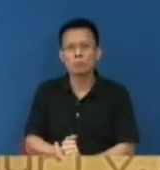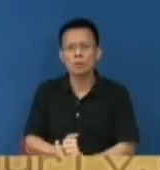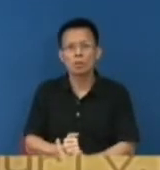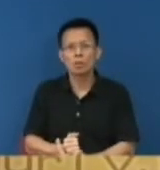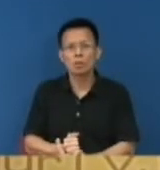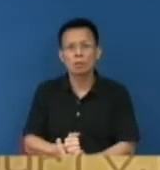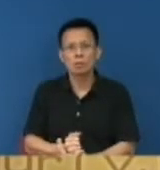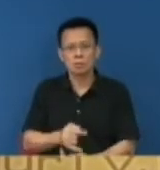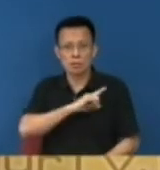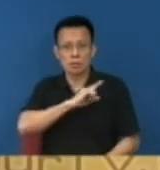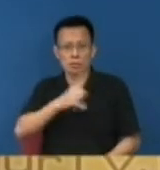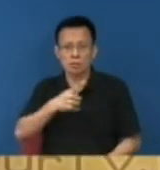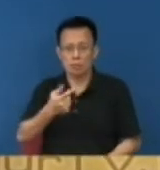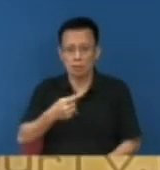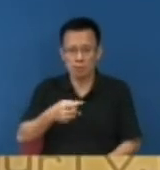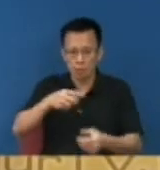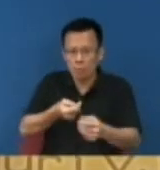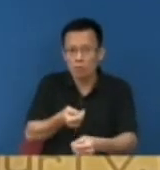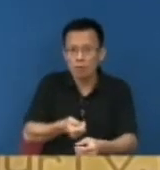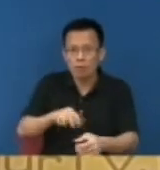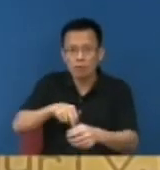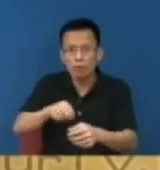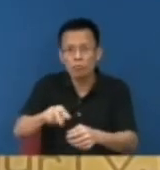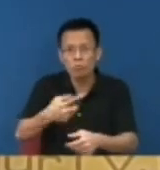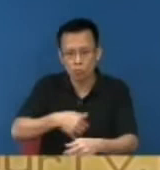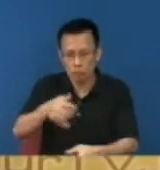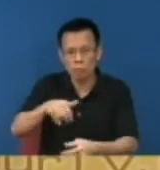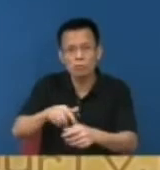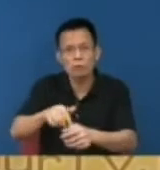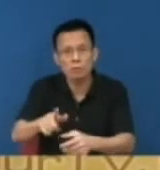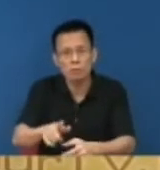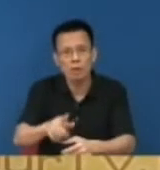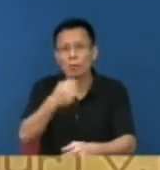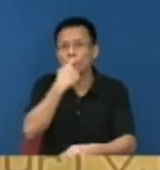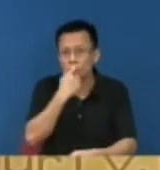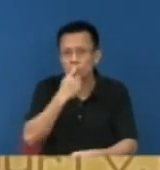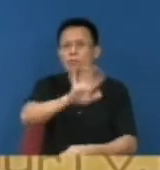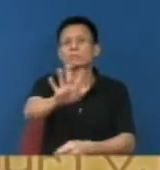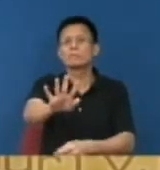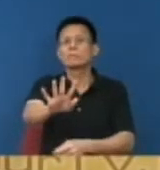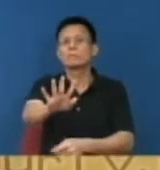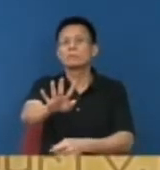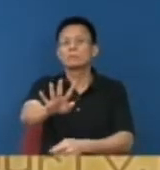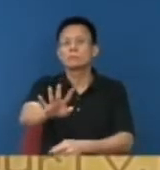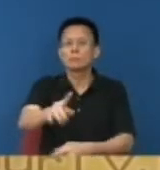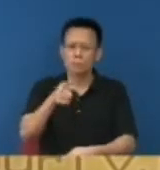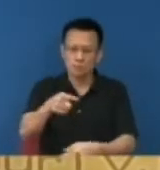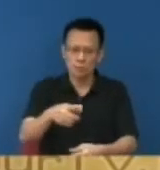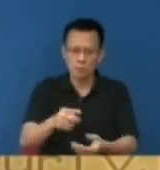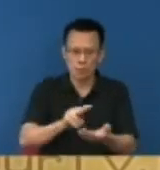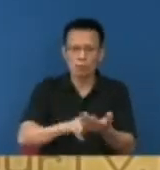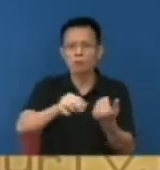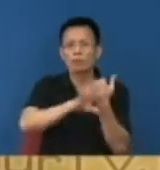員，你唔係球證嚟噶，場波要靠你去贏噶，你係最多議員噶，你做過乜嘢？除咗喺議會裏